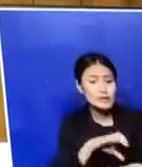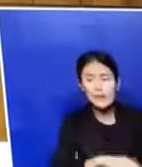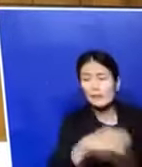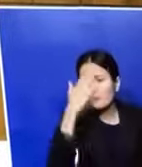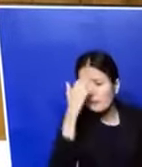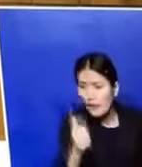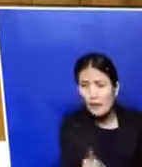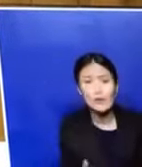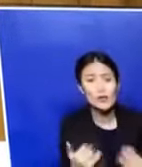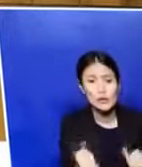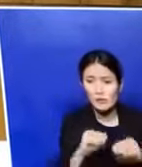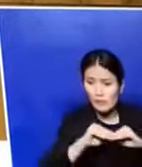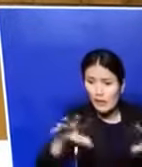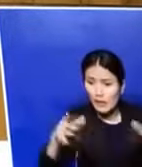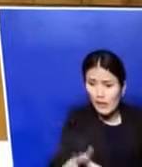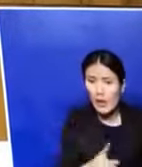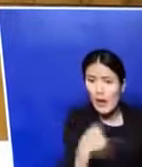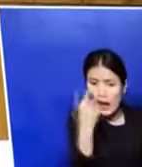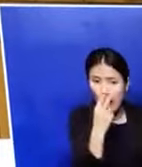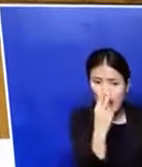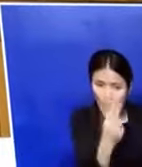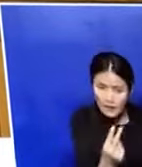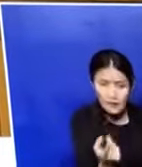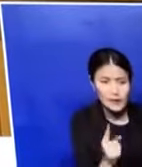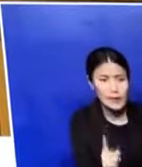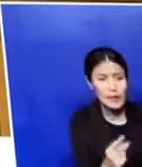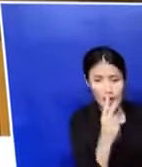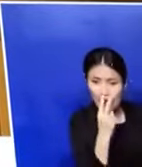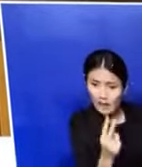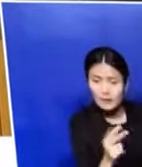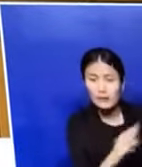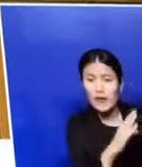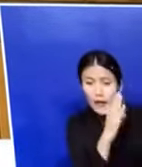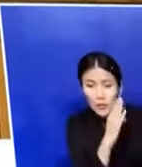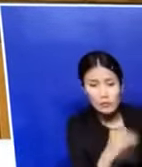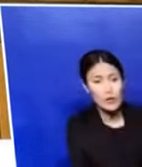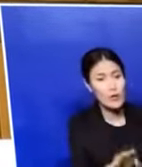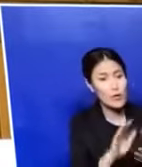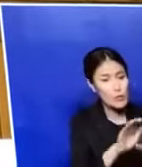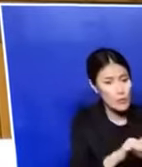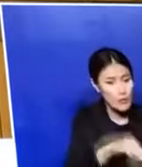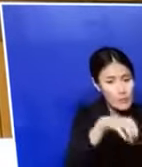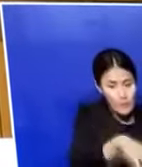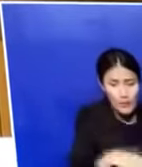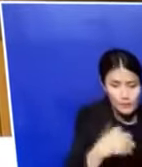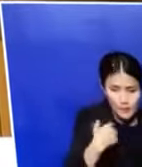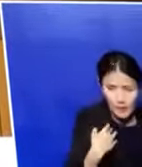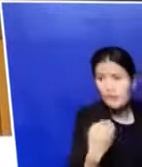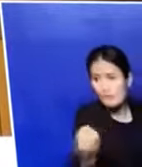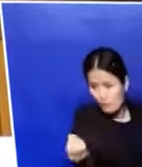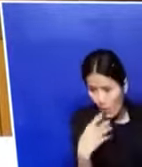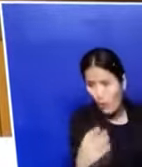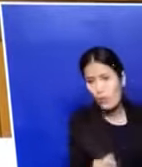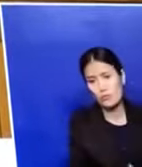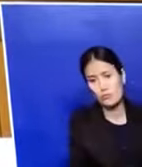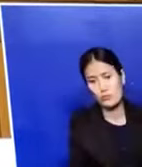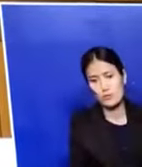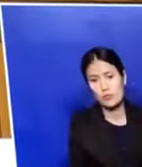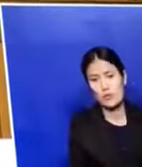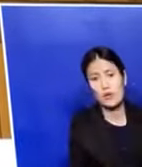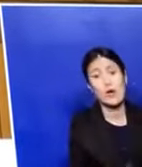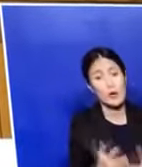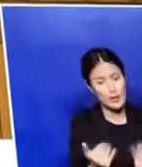งหลักฐานแจ้งข้อมูลเปิดช่องเว็บไซต์เข้ามาถึงนายกโดยตรงผมก็ได้ข้อมูลมาแล้วก็นำสู่การจับกุม